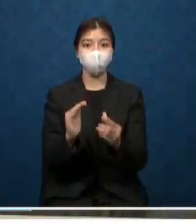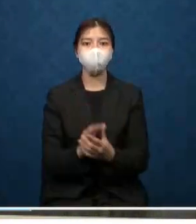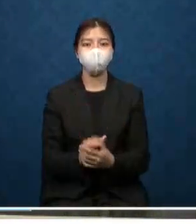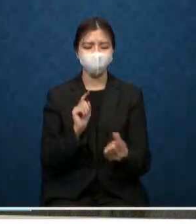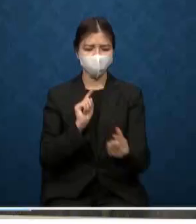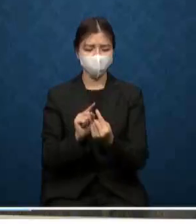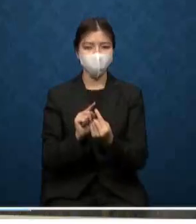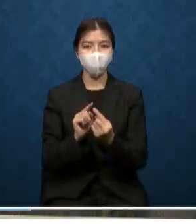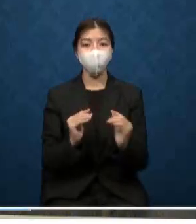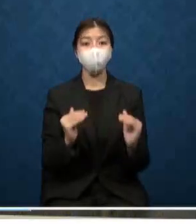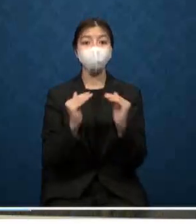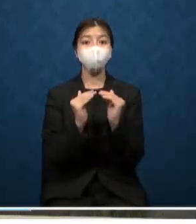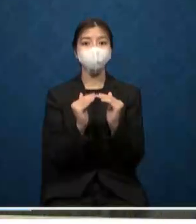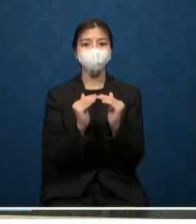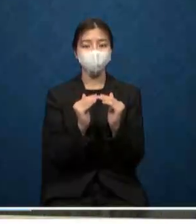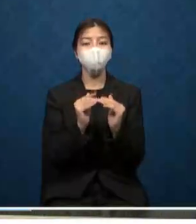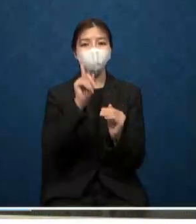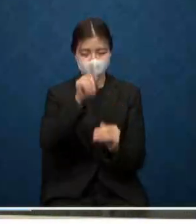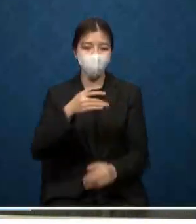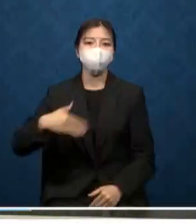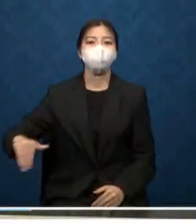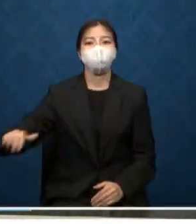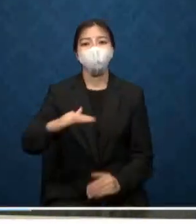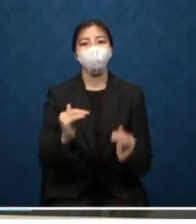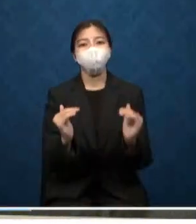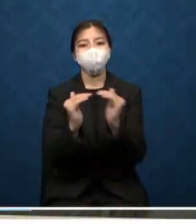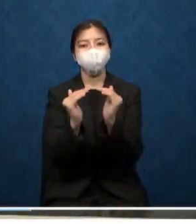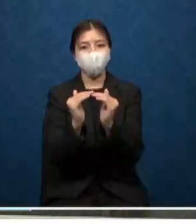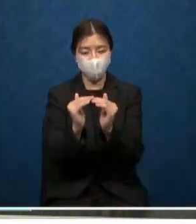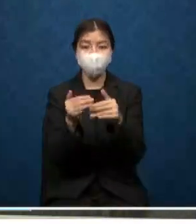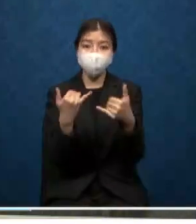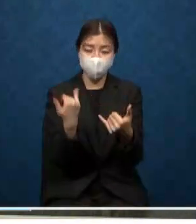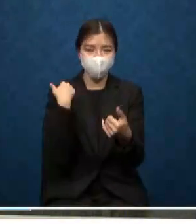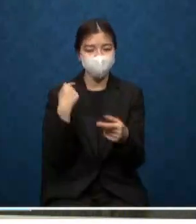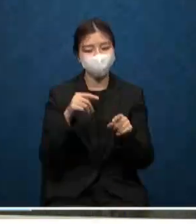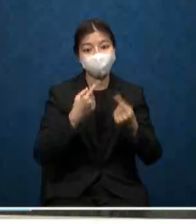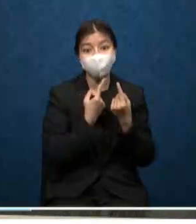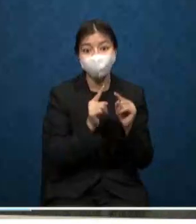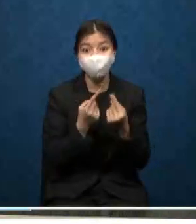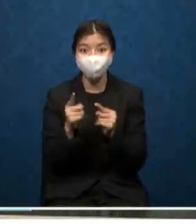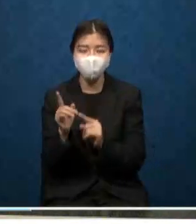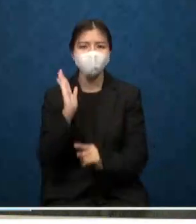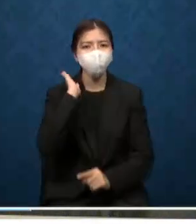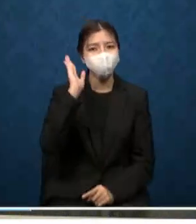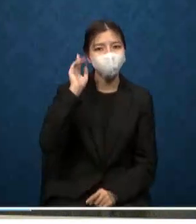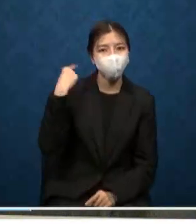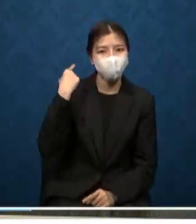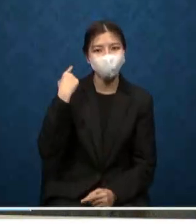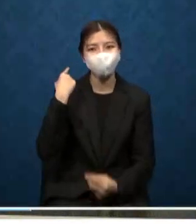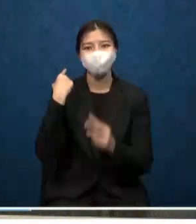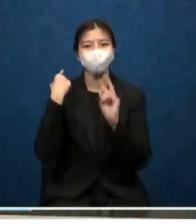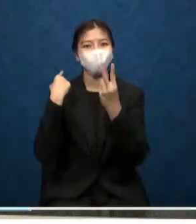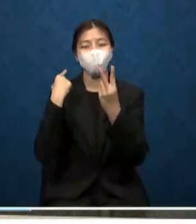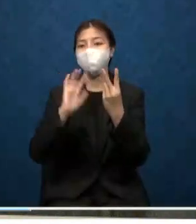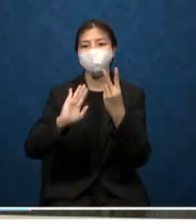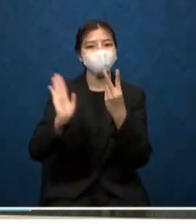ความเสมอภาคของทุกเพศสภาพซึ่งในปัจจุบันนี้ก็ยอมรับกันว่าไม่ได้มีเฉพาะเพศชายเพศหญิ